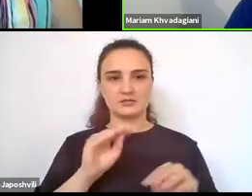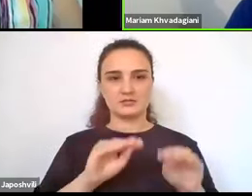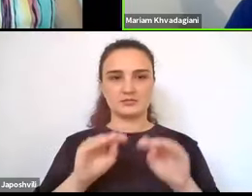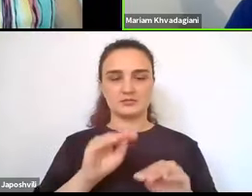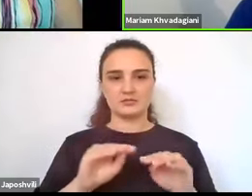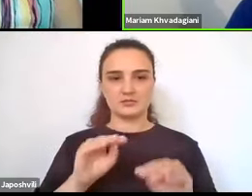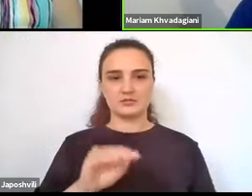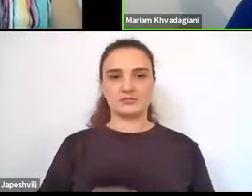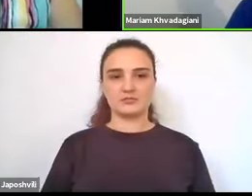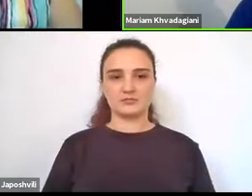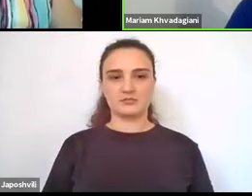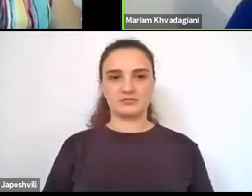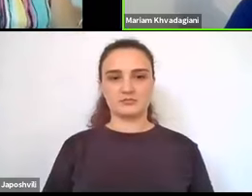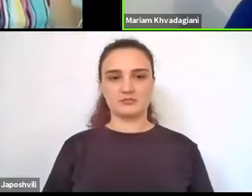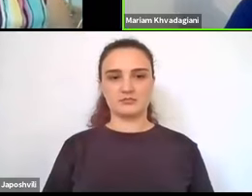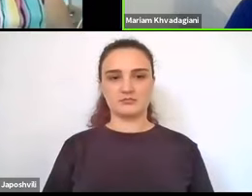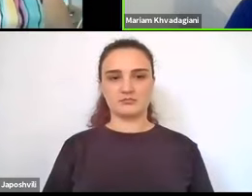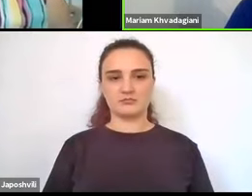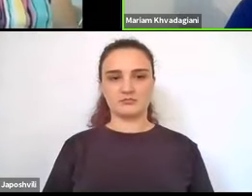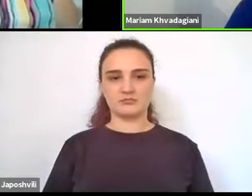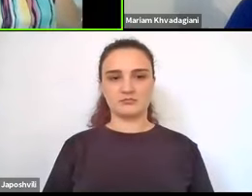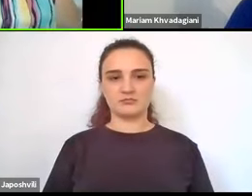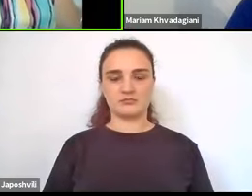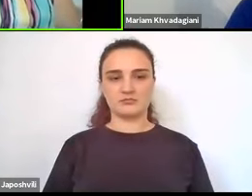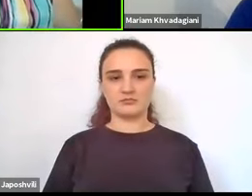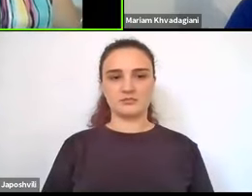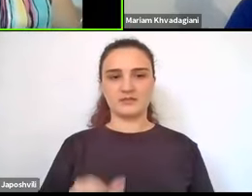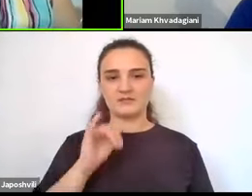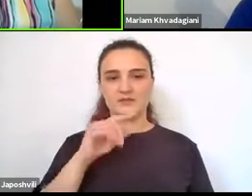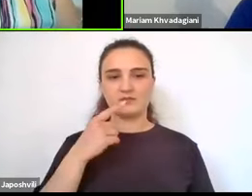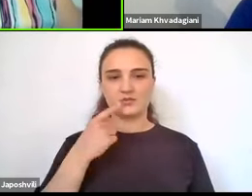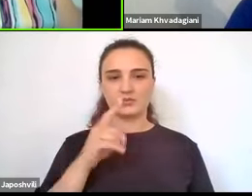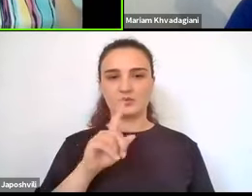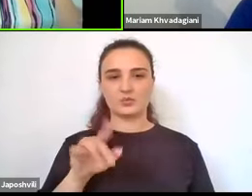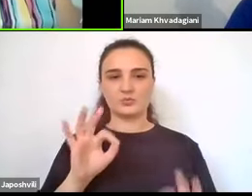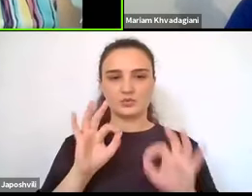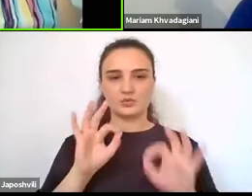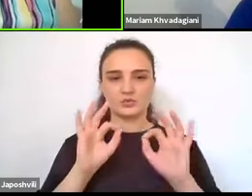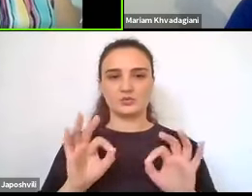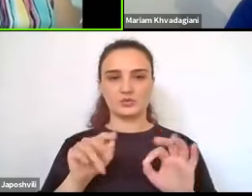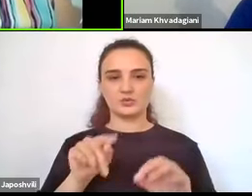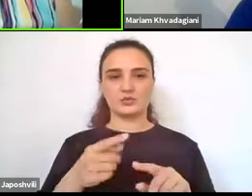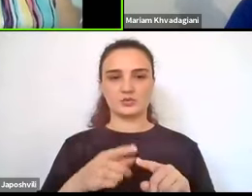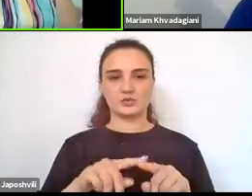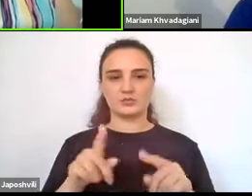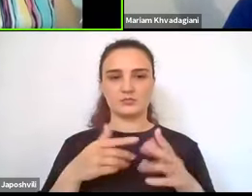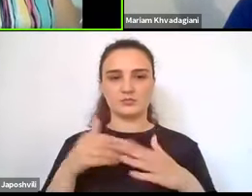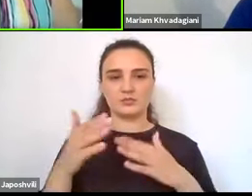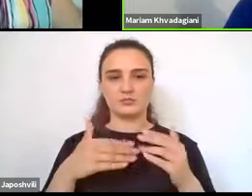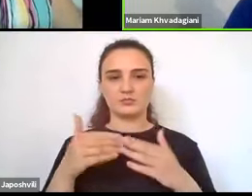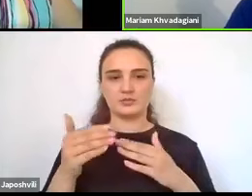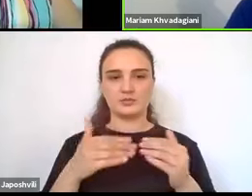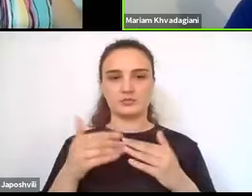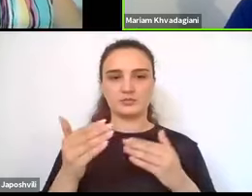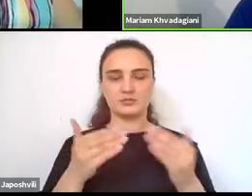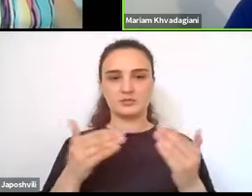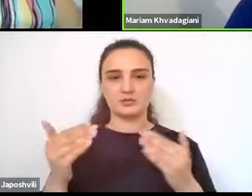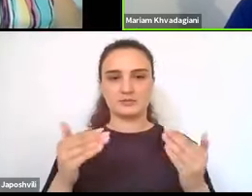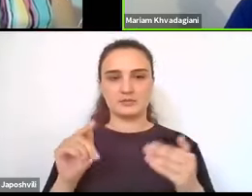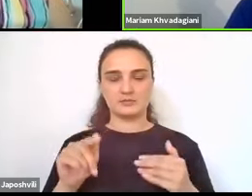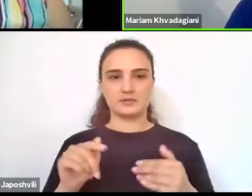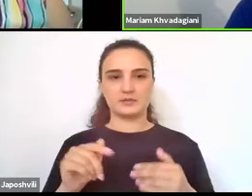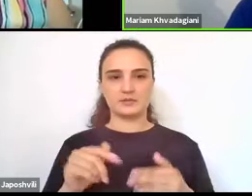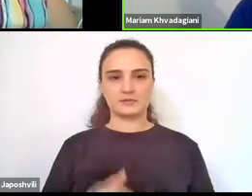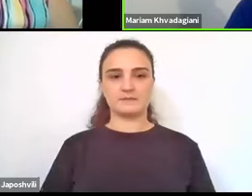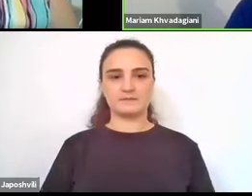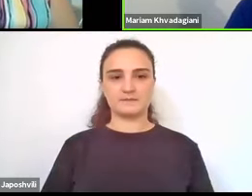რო ბიჭისთვის საკმე არ ძალიან ხო, ვერ ვიტყვით რომ მაინც ამას რაციონალურია, ხო? თუნდაც ამ პროფესიების თვალსაზრისით. არა, რა თქმა უნდა, ვერ.